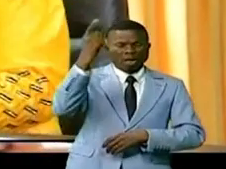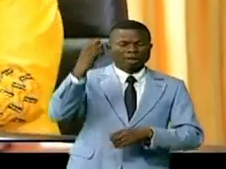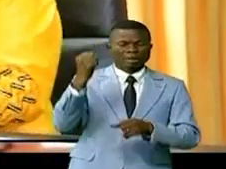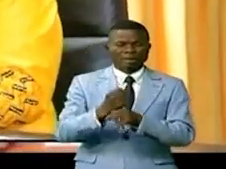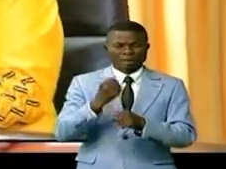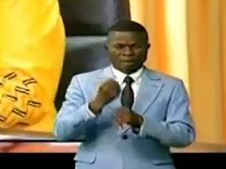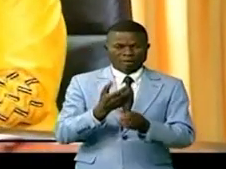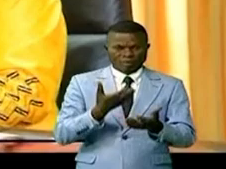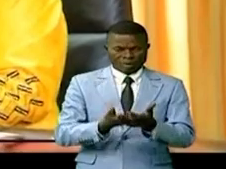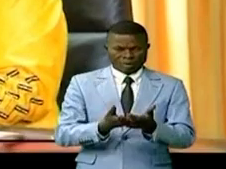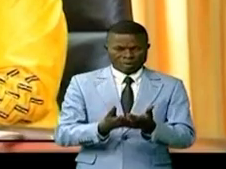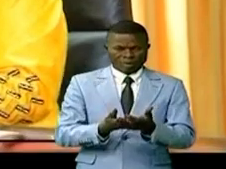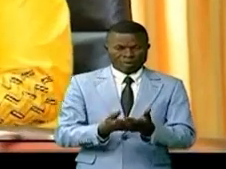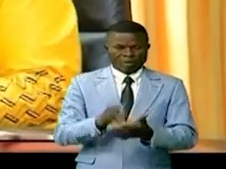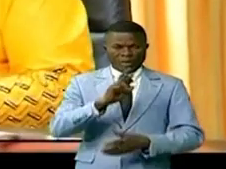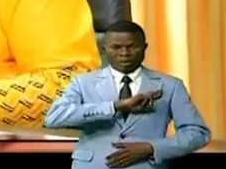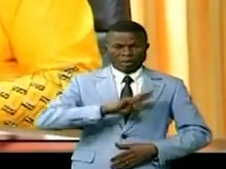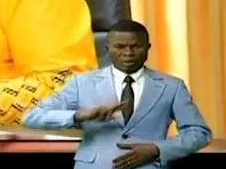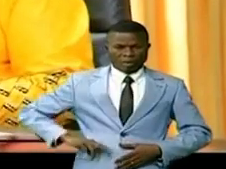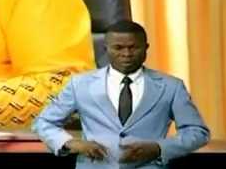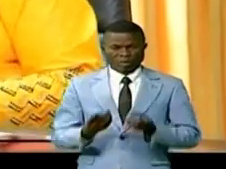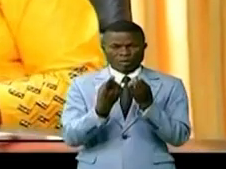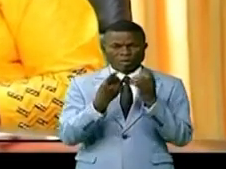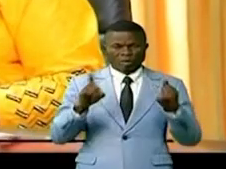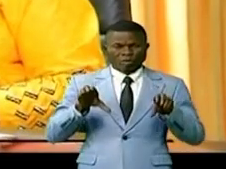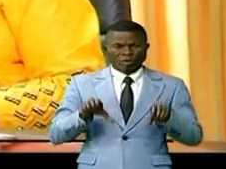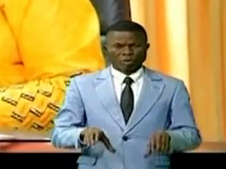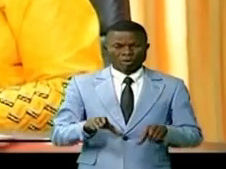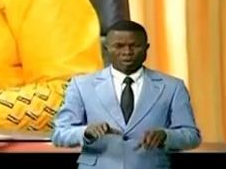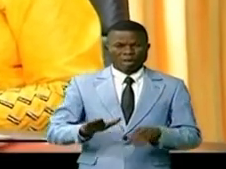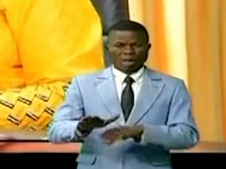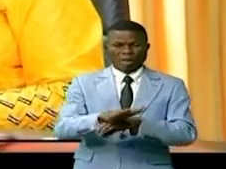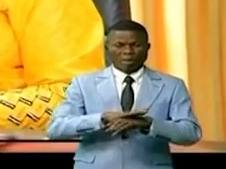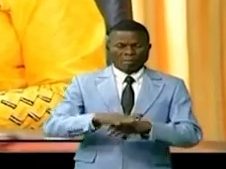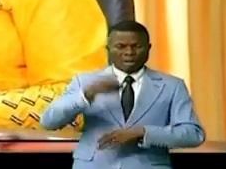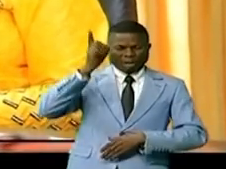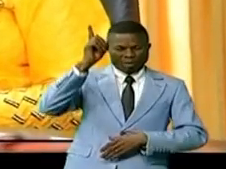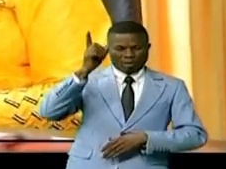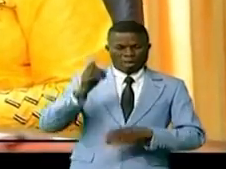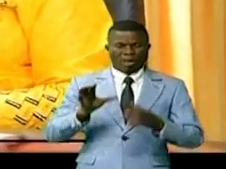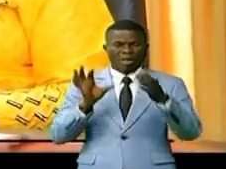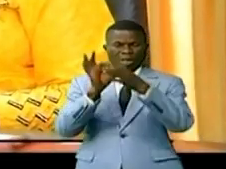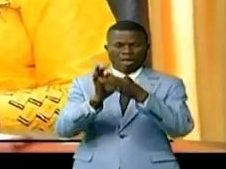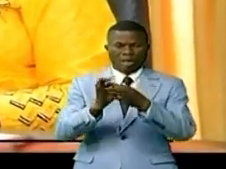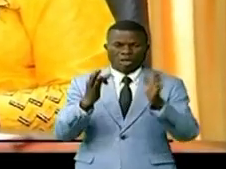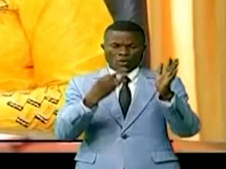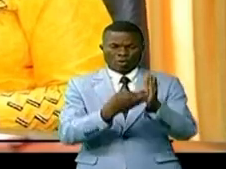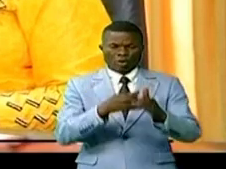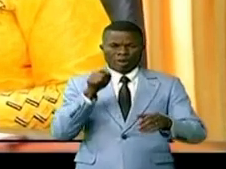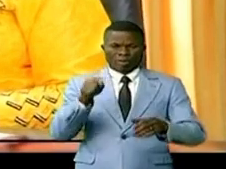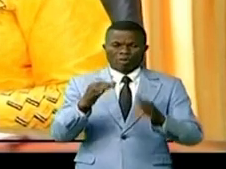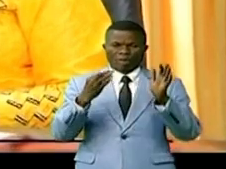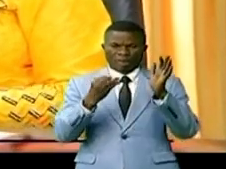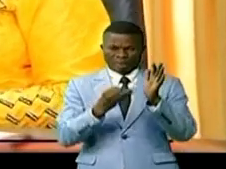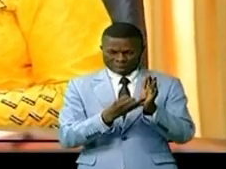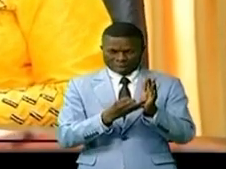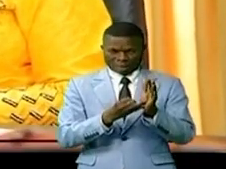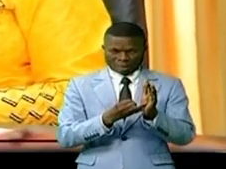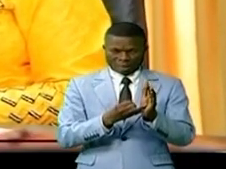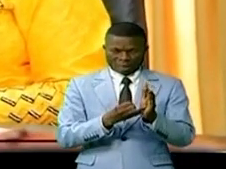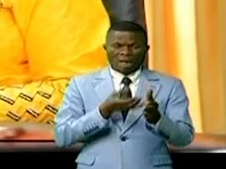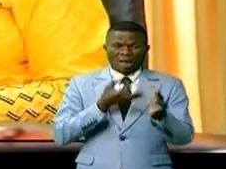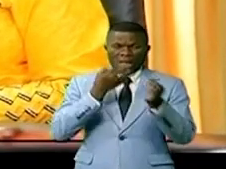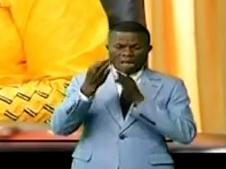travail. La République démocratique du Congo, pays pionnier de l'Alliance 8-7, a par son billet réitéré